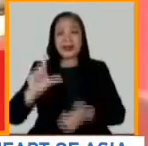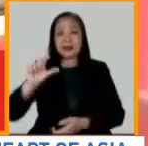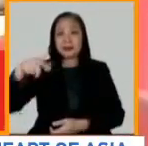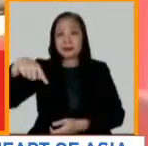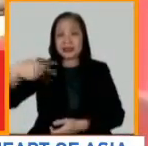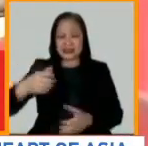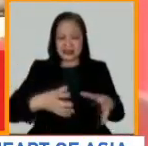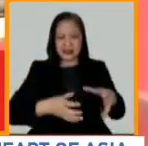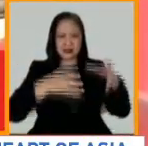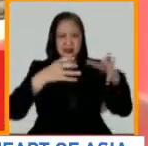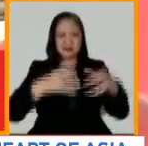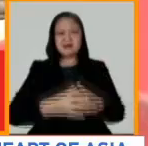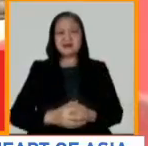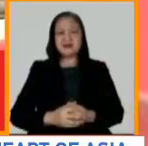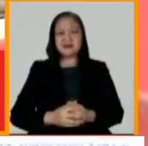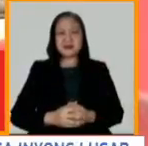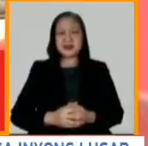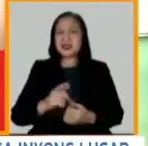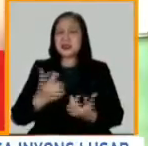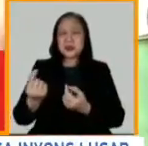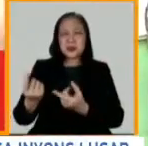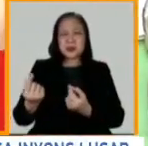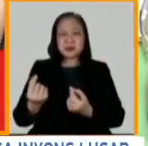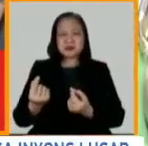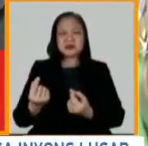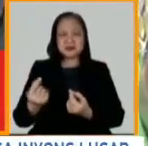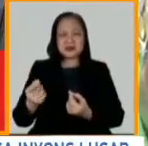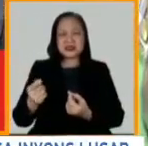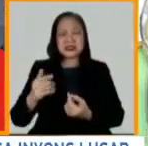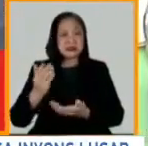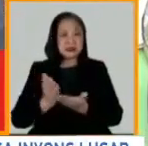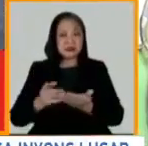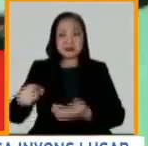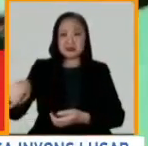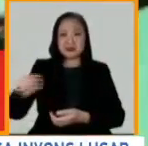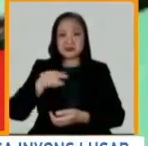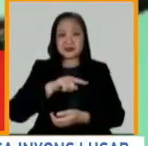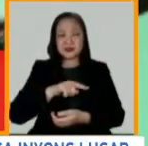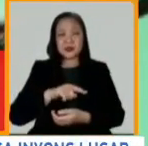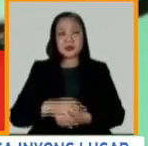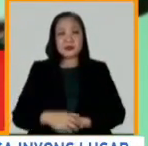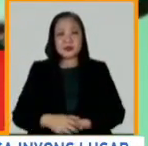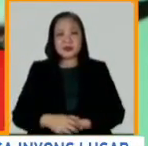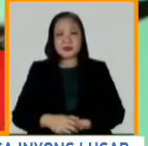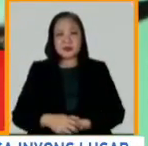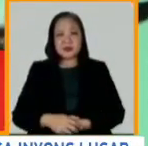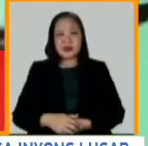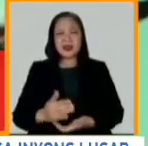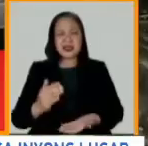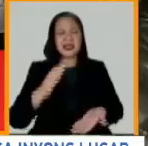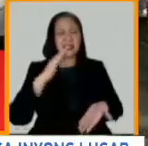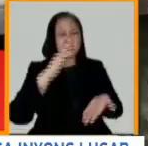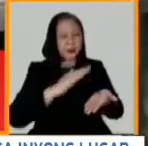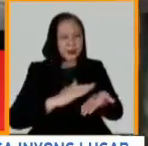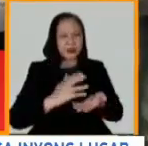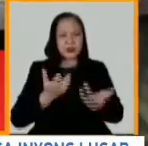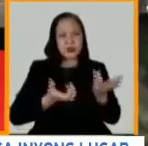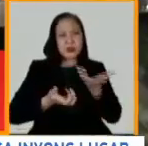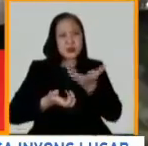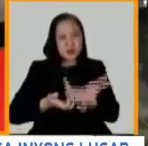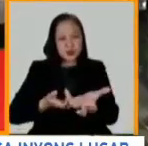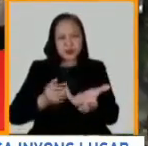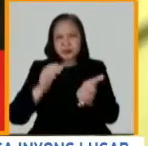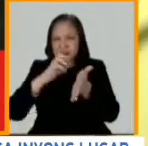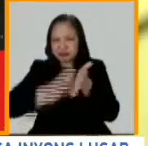May nagsabi, Igan, na yung iba daw ay mababawas daw sa serving ng kanilang ulam at mayroon din naman mapipilitan daw